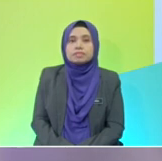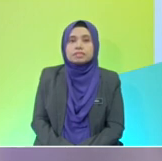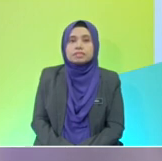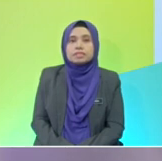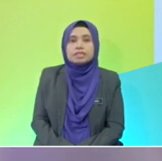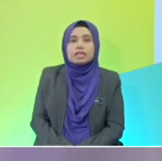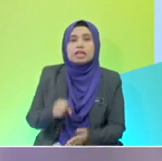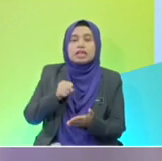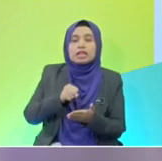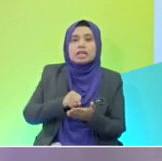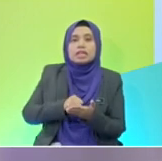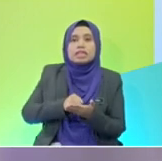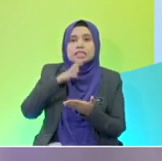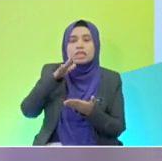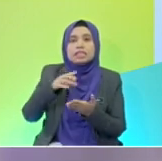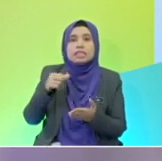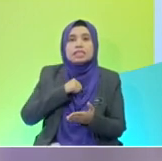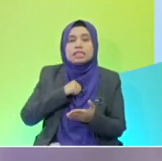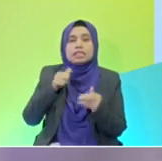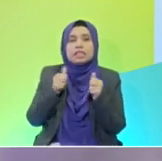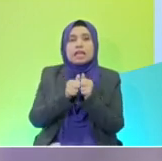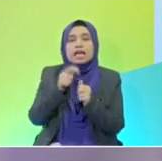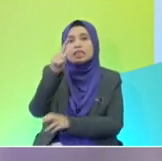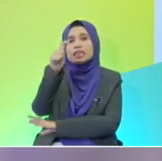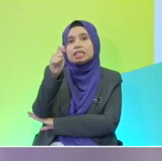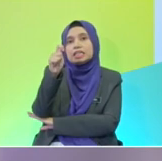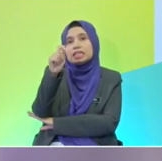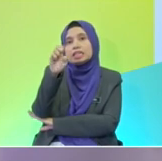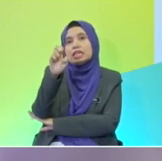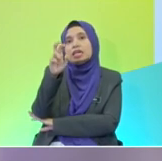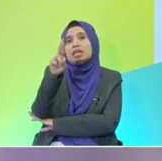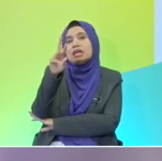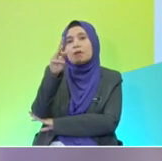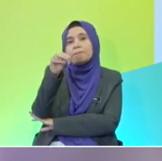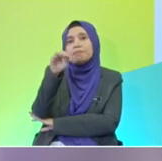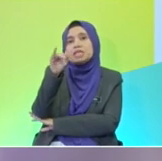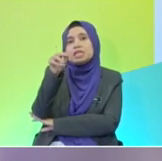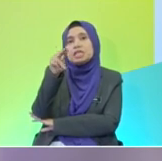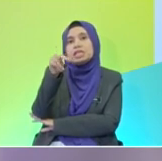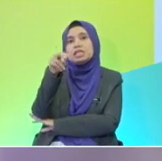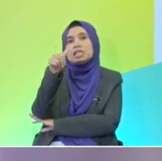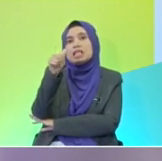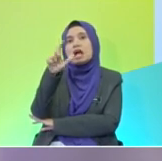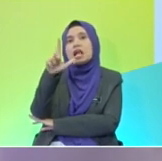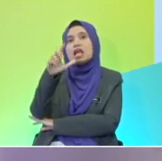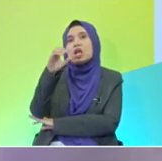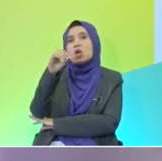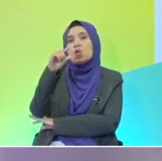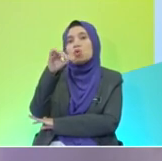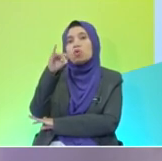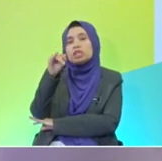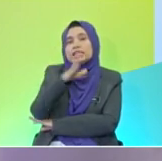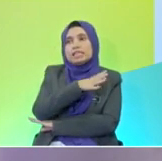dengan terminologi dan juga fakta jadi murid kini ingat contohnya perkataan pejing